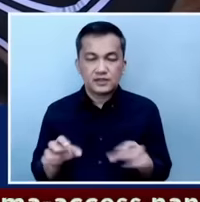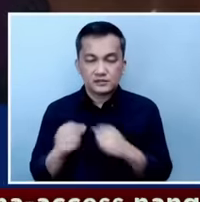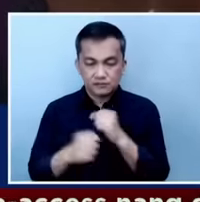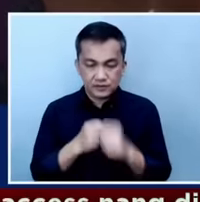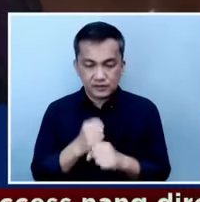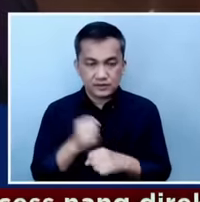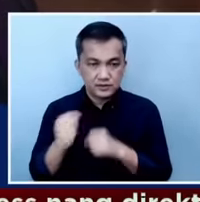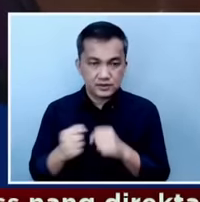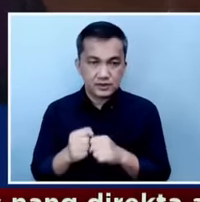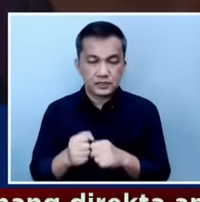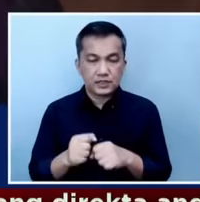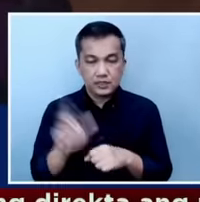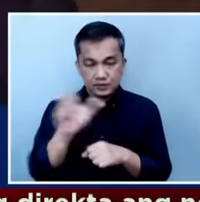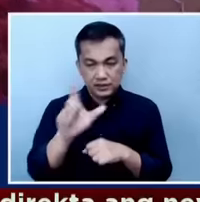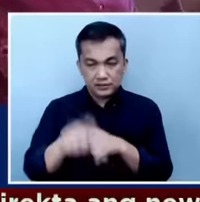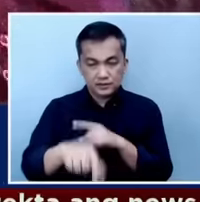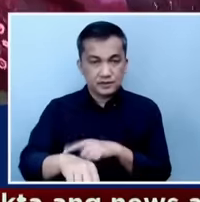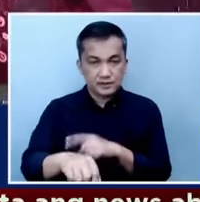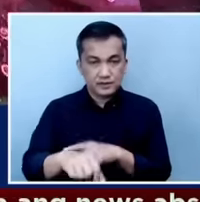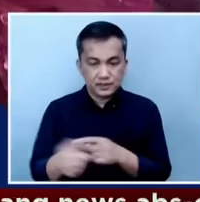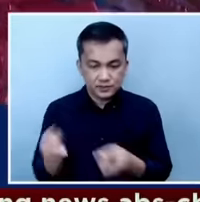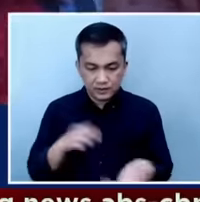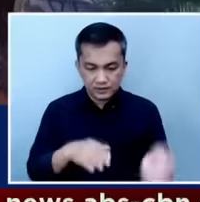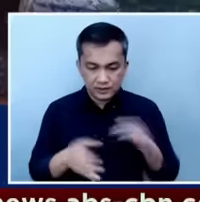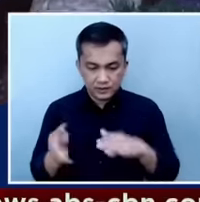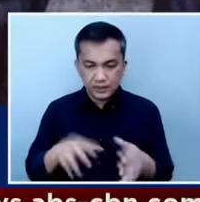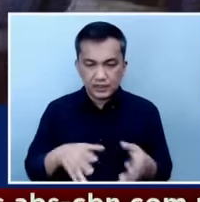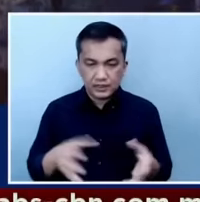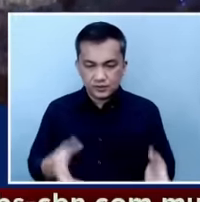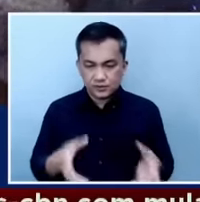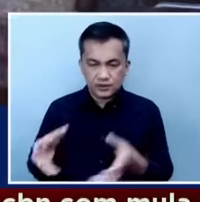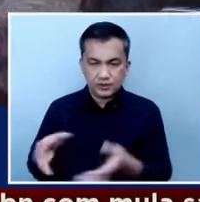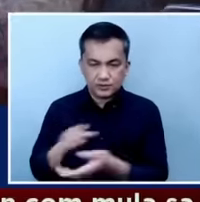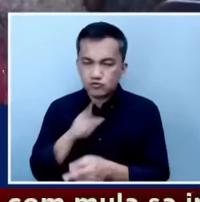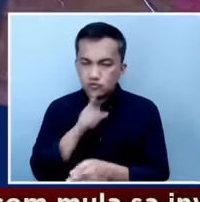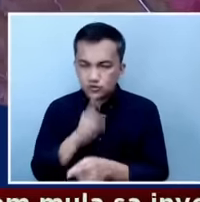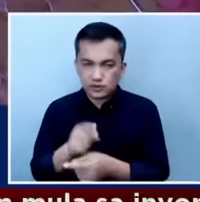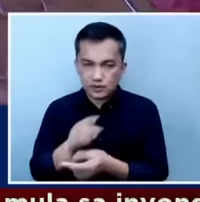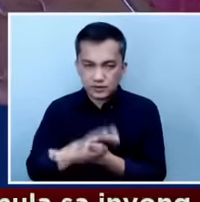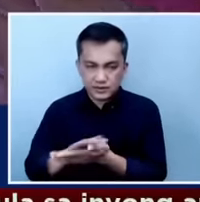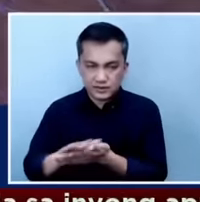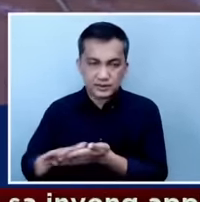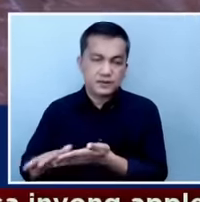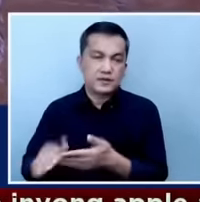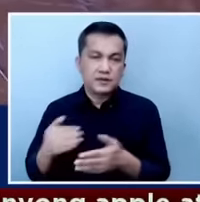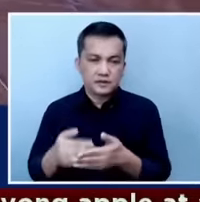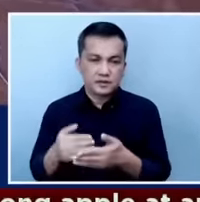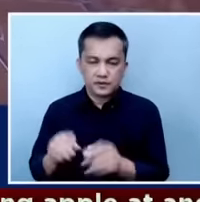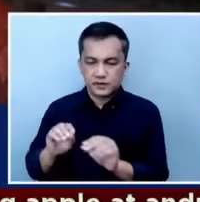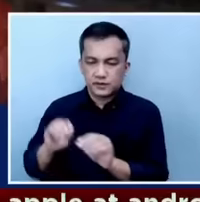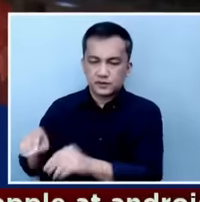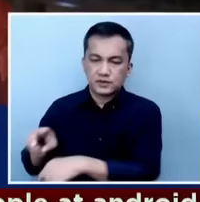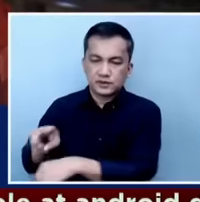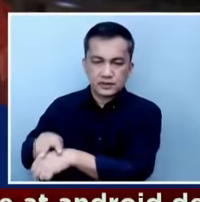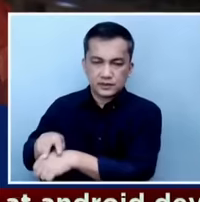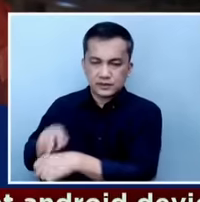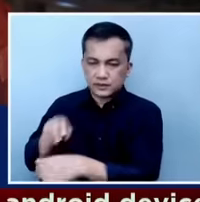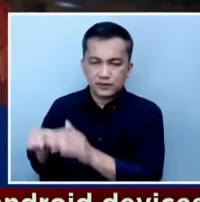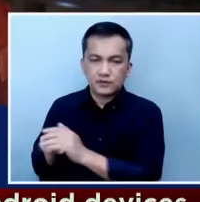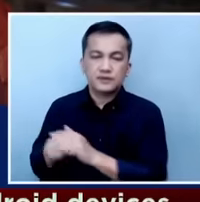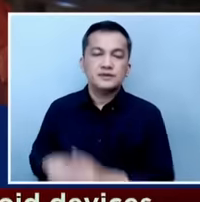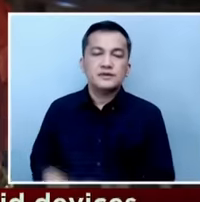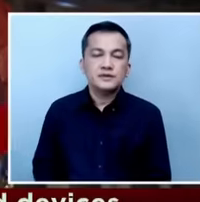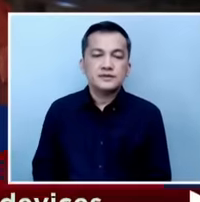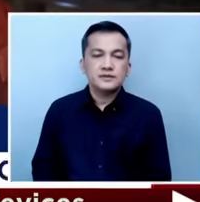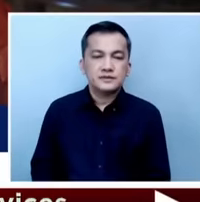na ng ligpitan ng mga dekorasyon, sinisiguro niyang malinis muna ang mga ito bago itago. Para sa akin,